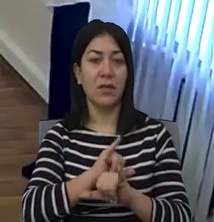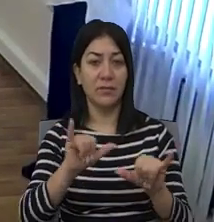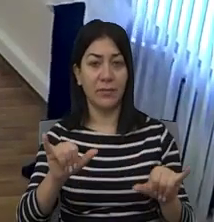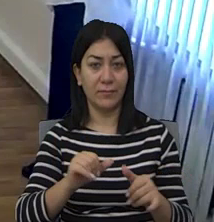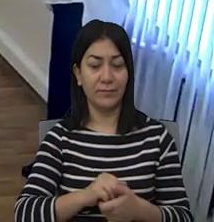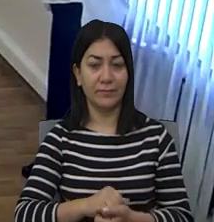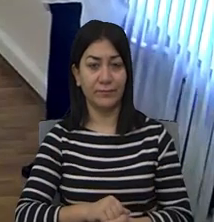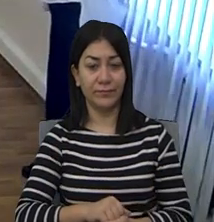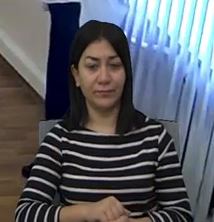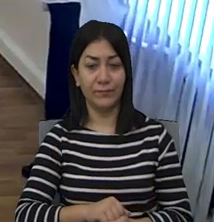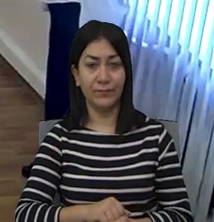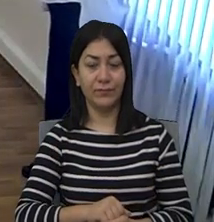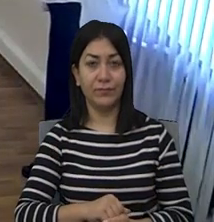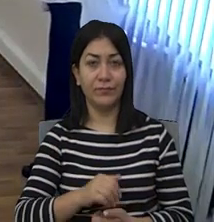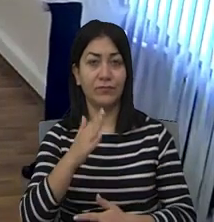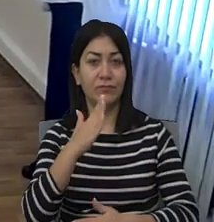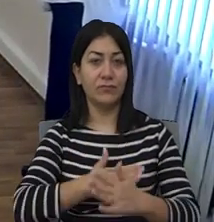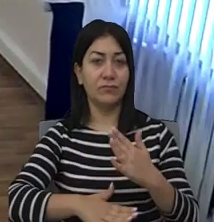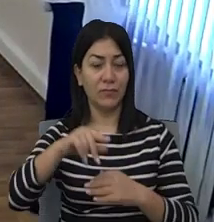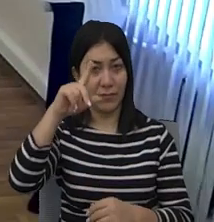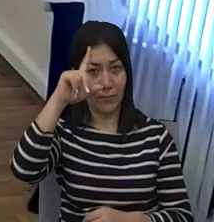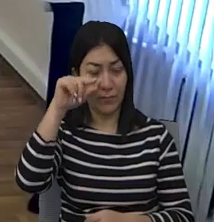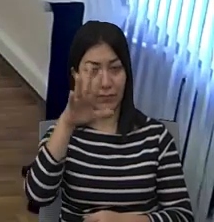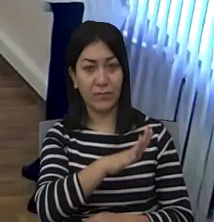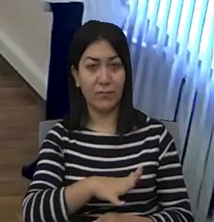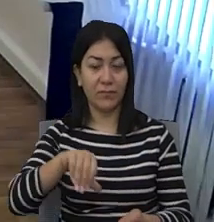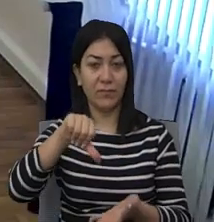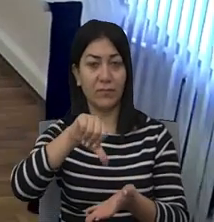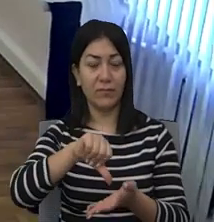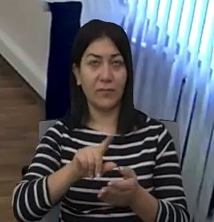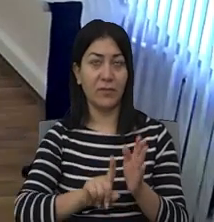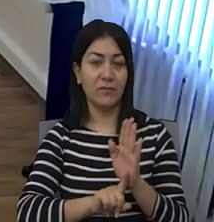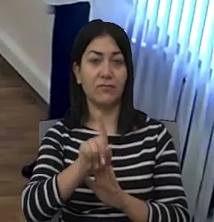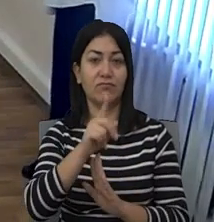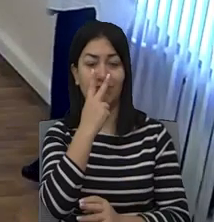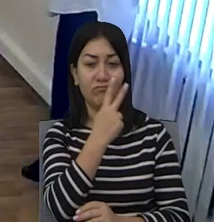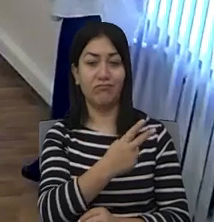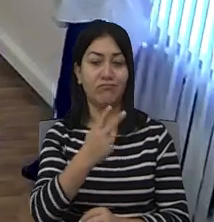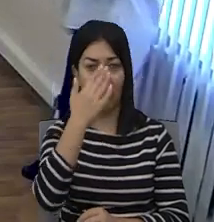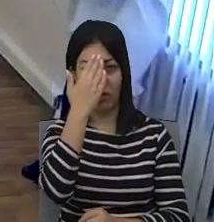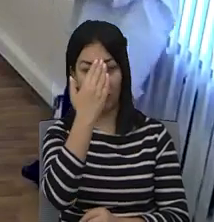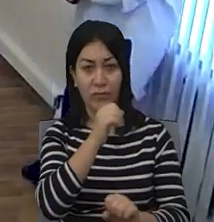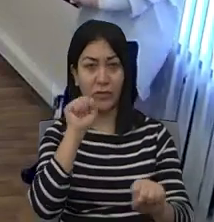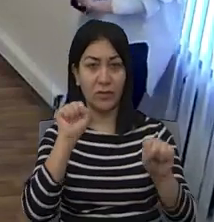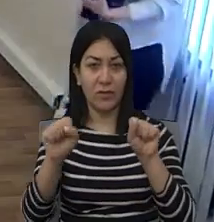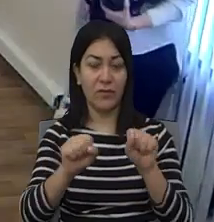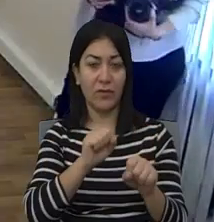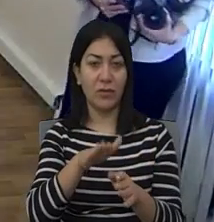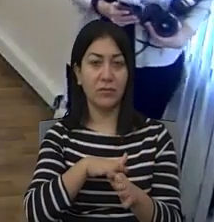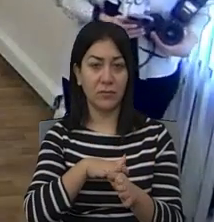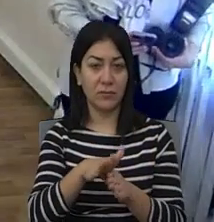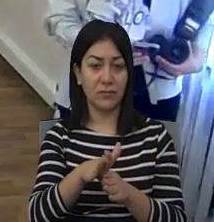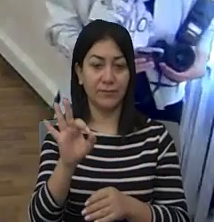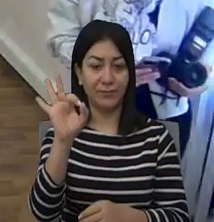Armenia's commitment to democracy and to delivering electoral reforms. Ուրախ եմ տեսնելու Հայաստանի հանձնարարությունը